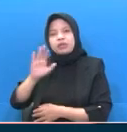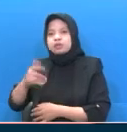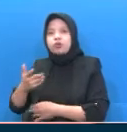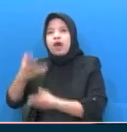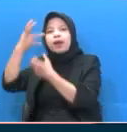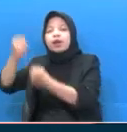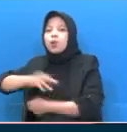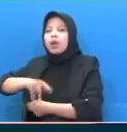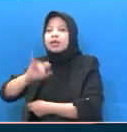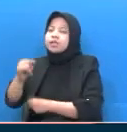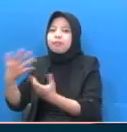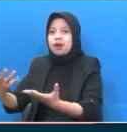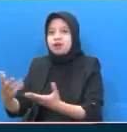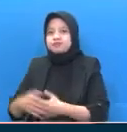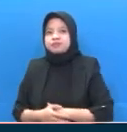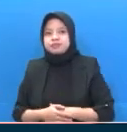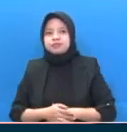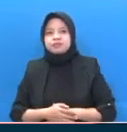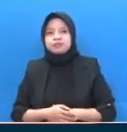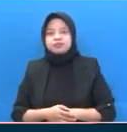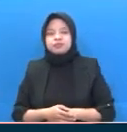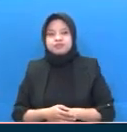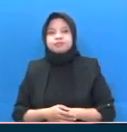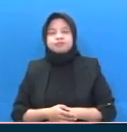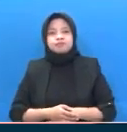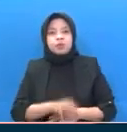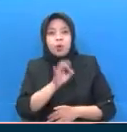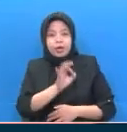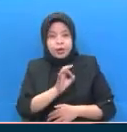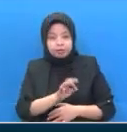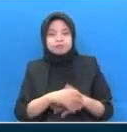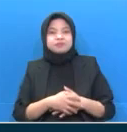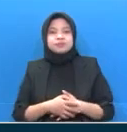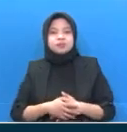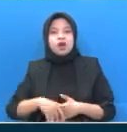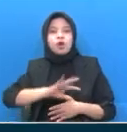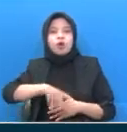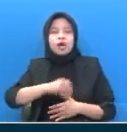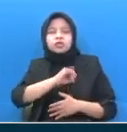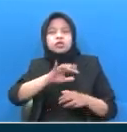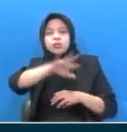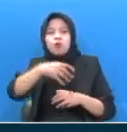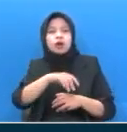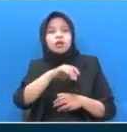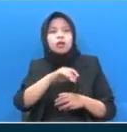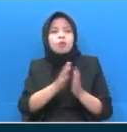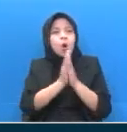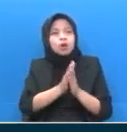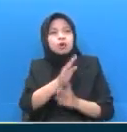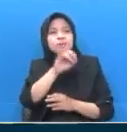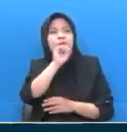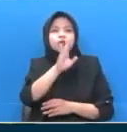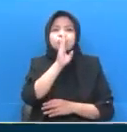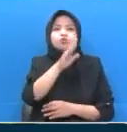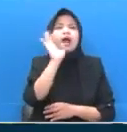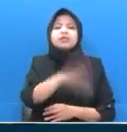harapannya? Ya, tentunya saya dan keluarga berharap tolonglah sampaikan saja yang sejujur-jujurnya, jangan